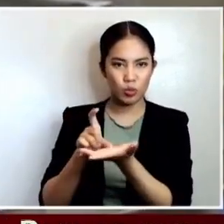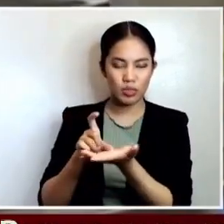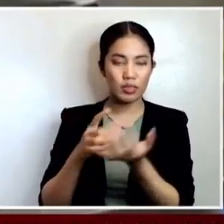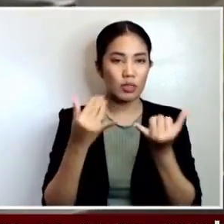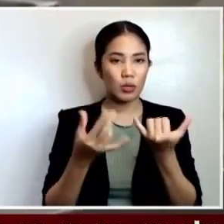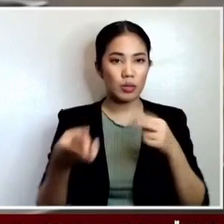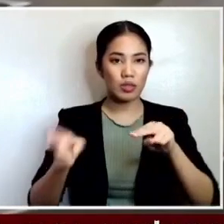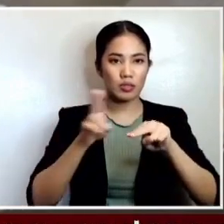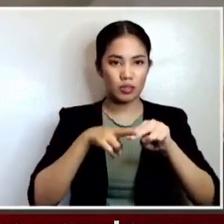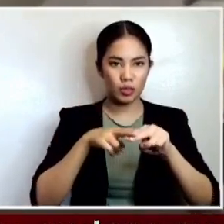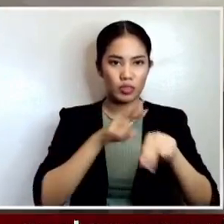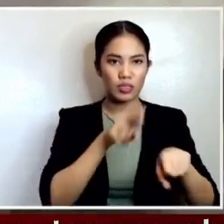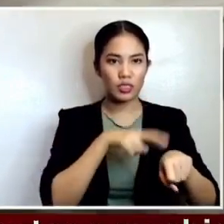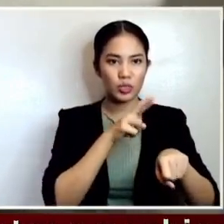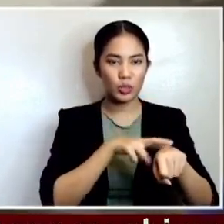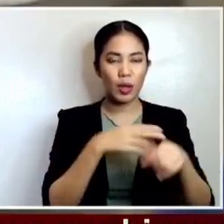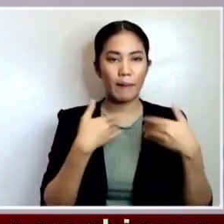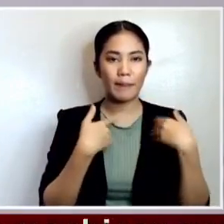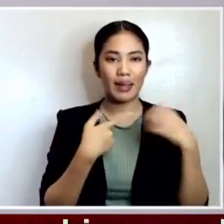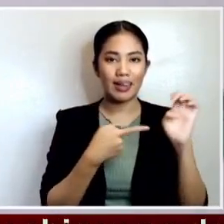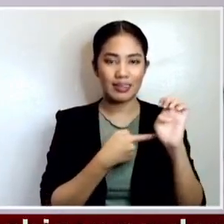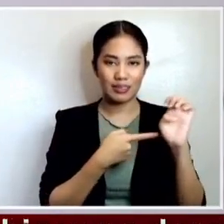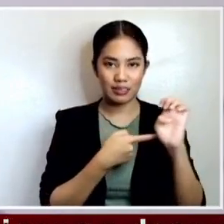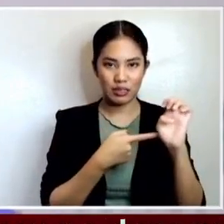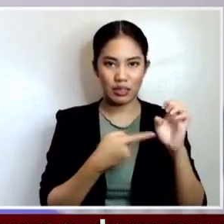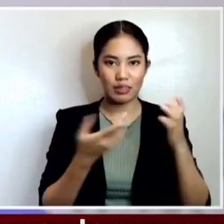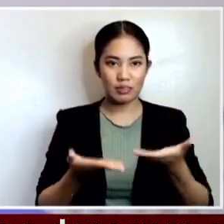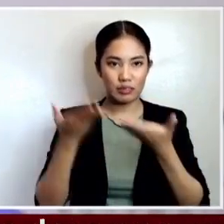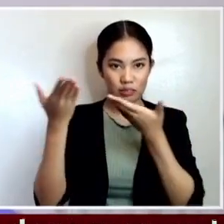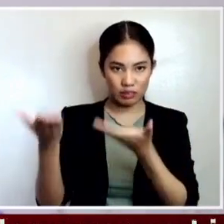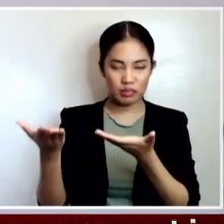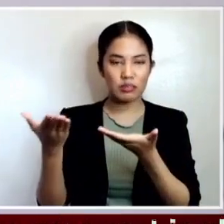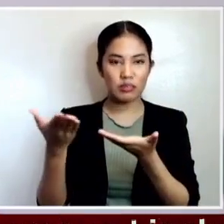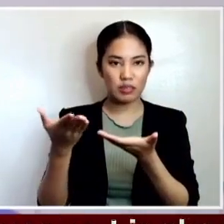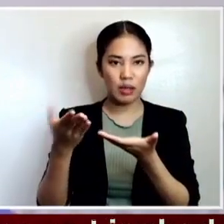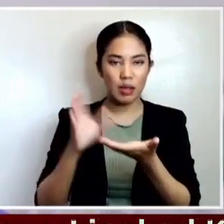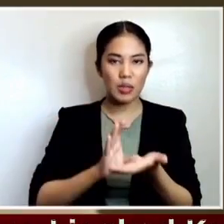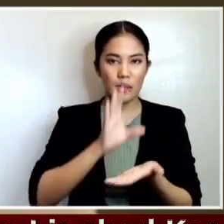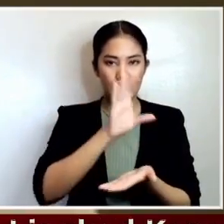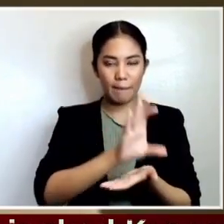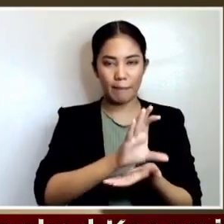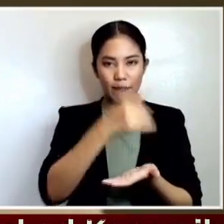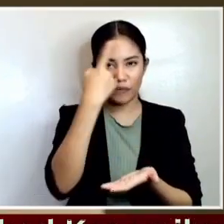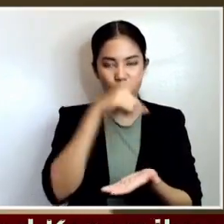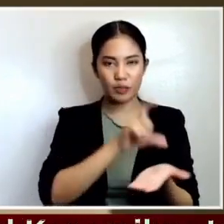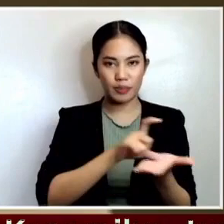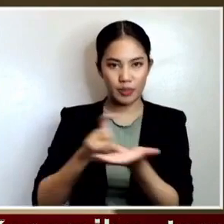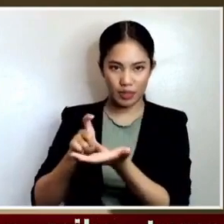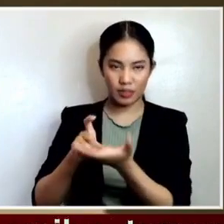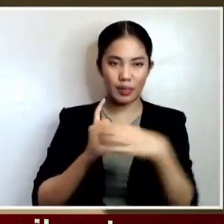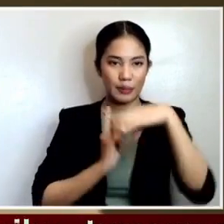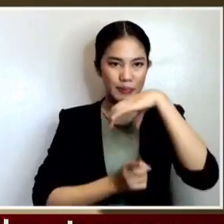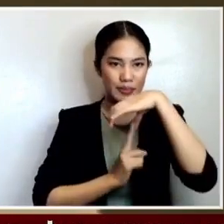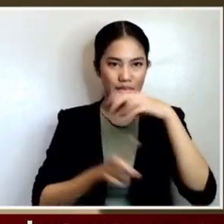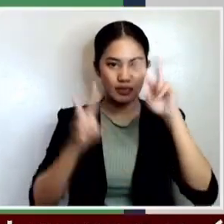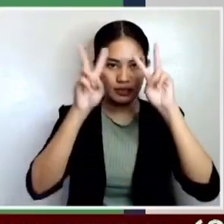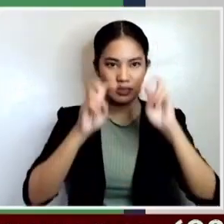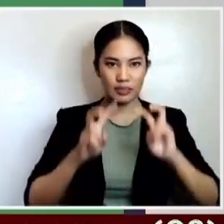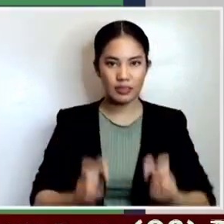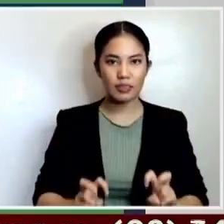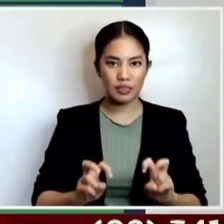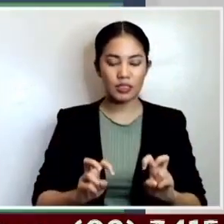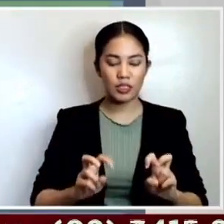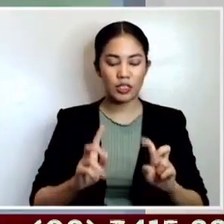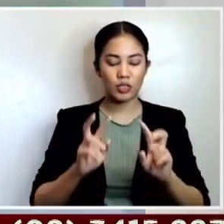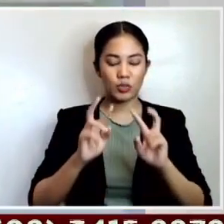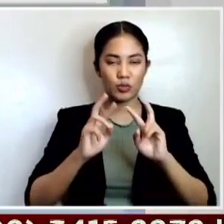mga rehiyong sobra sa allocated dose ang bilang ng nabakunahan ayon sa pag-aaral ng ABS-CBN Investigative and Research Group.